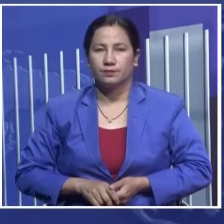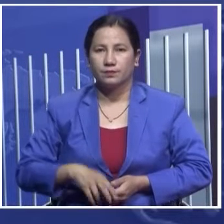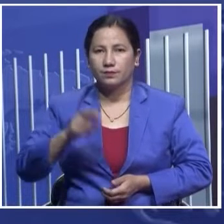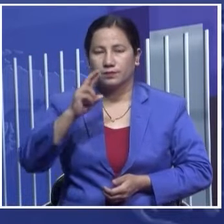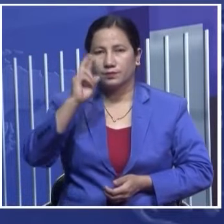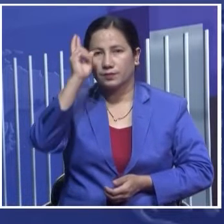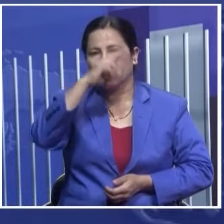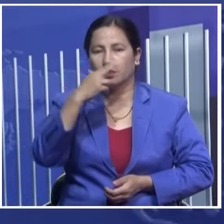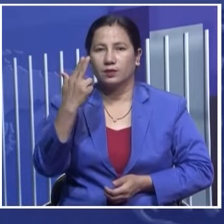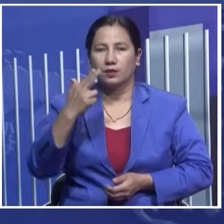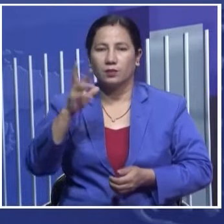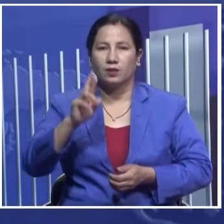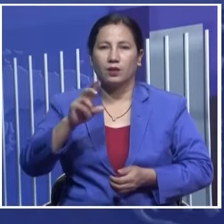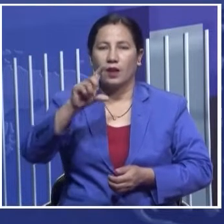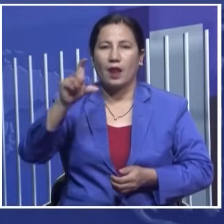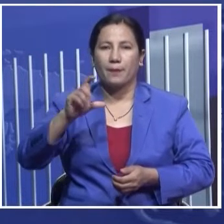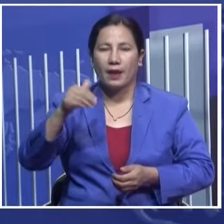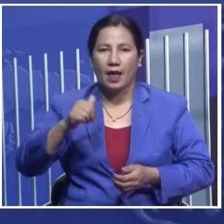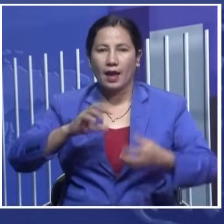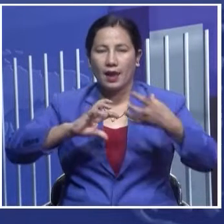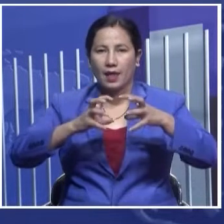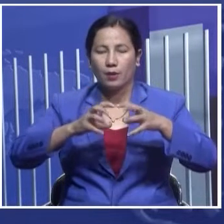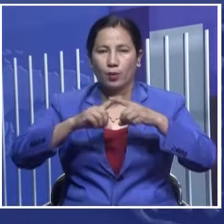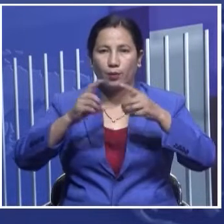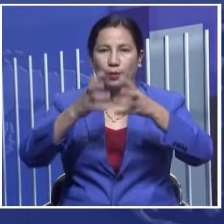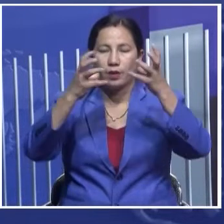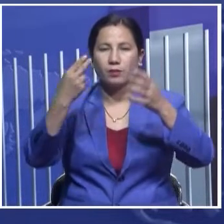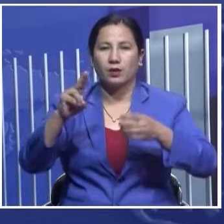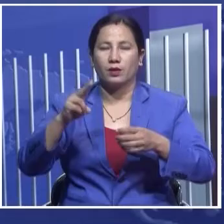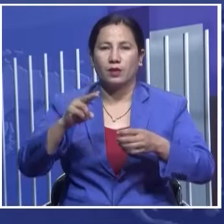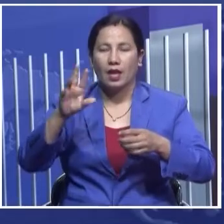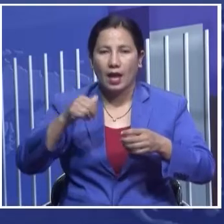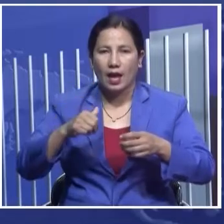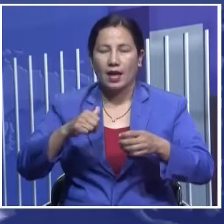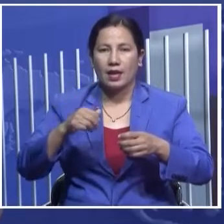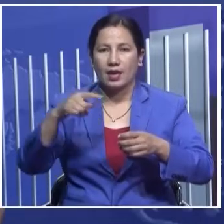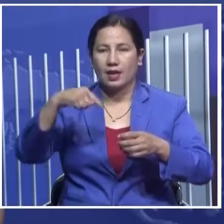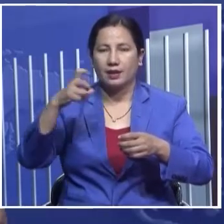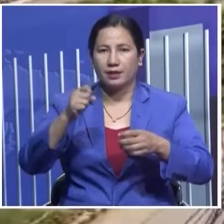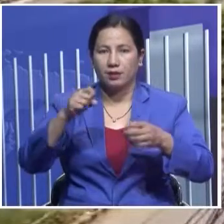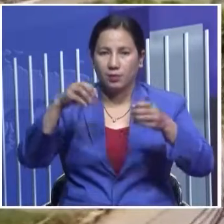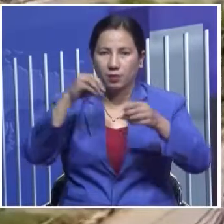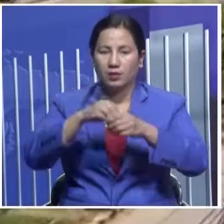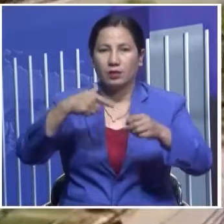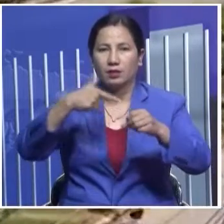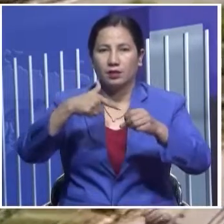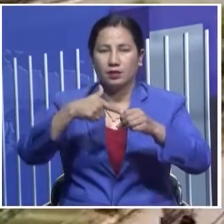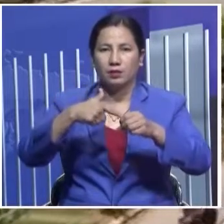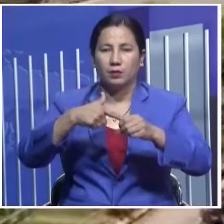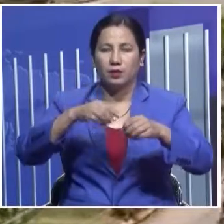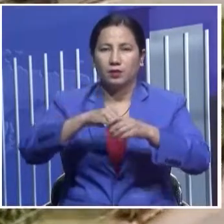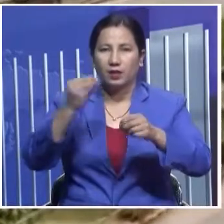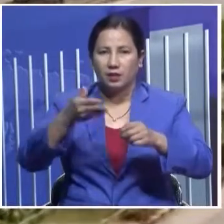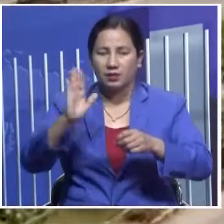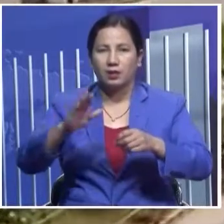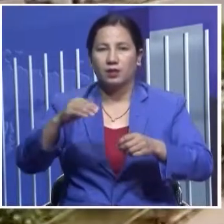रूपन्देहीको तिलोत्तमामा रहेको नेपाल आयल निगमको डिपोमा आग लागि भएको छ। आयल निगमको डिपोभित्र डिजल लोड गरेर बाहिर निस्कने